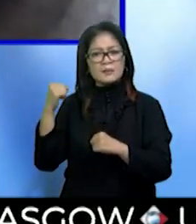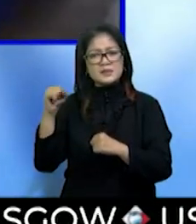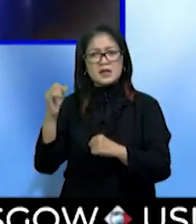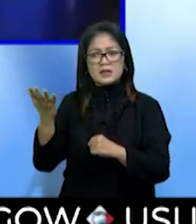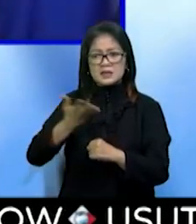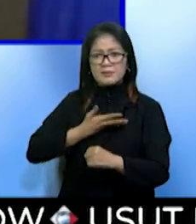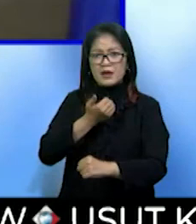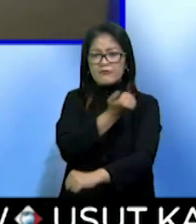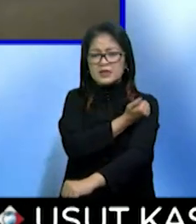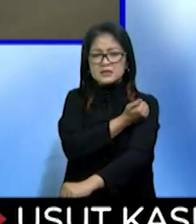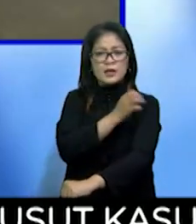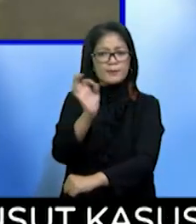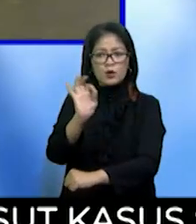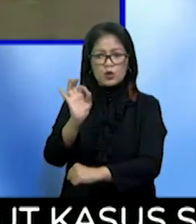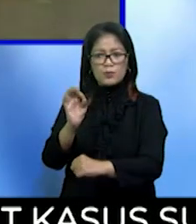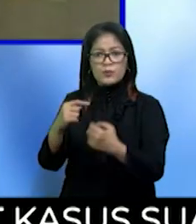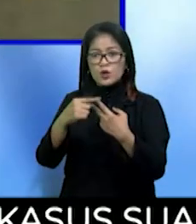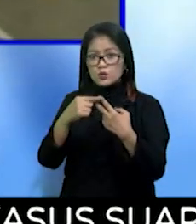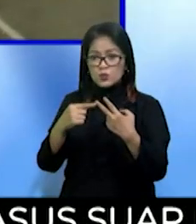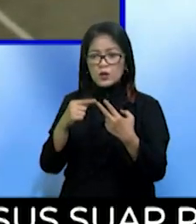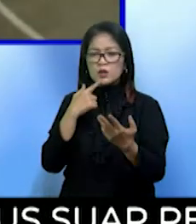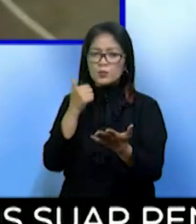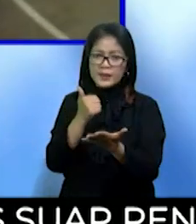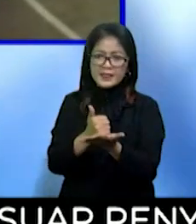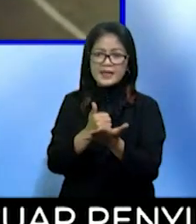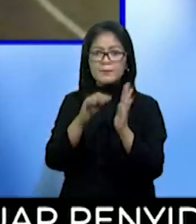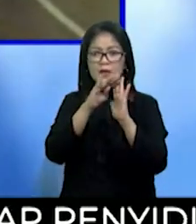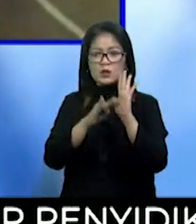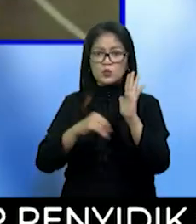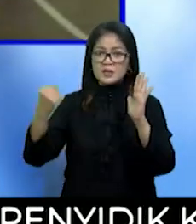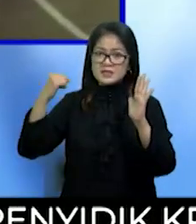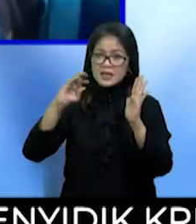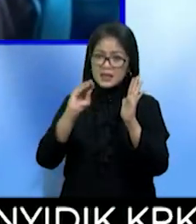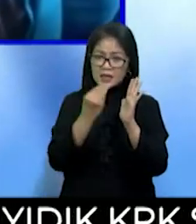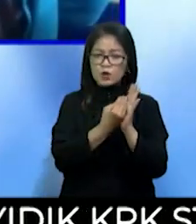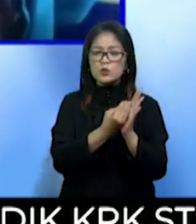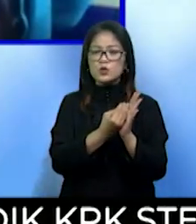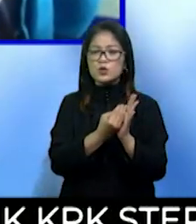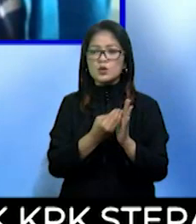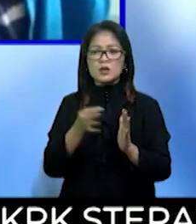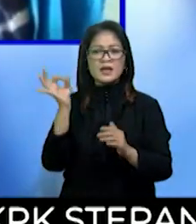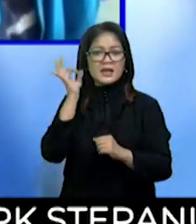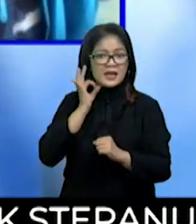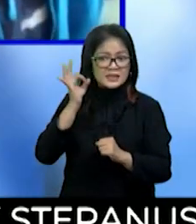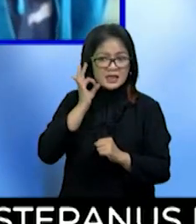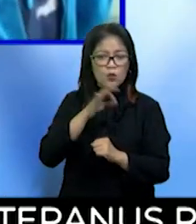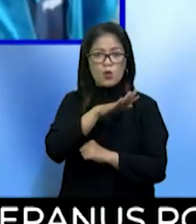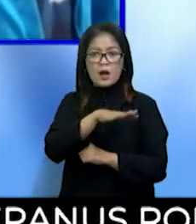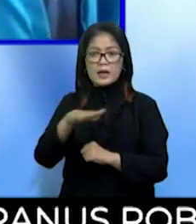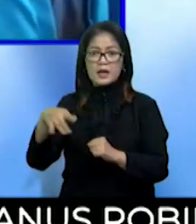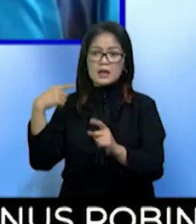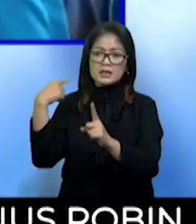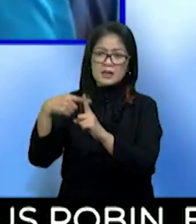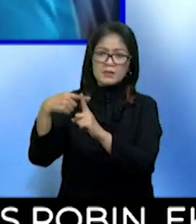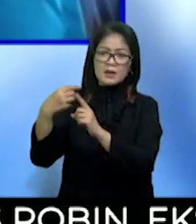ini, pastikan jaga protokol kesehatan, kedua hindari resiko-resiko yang membuat anak-anak itu semakin terpapar